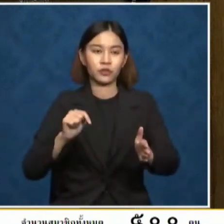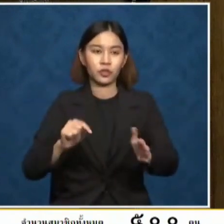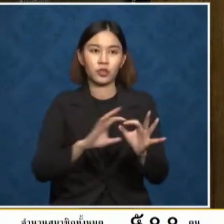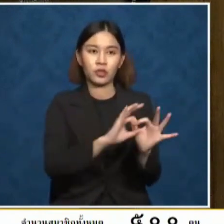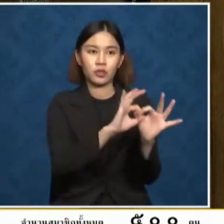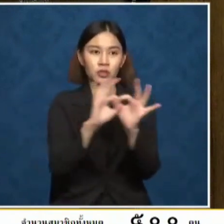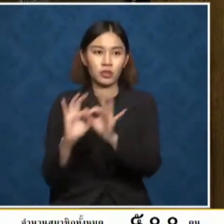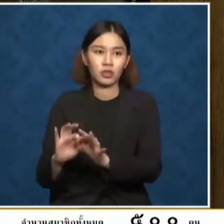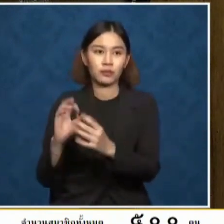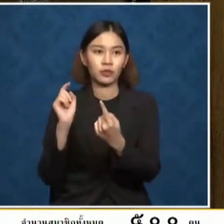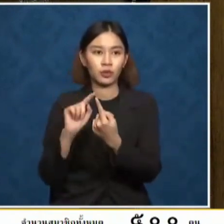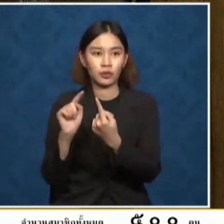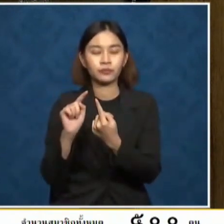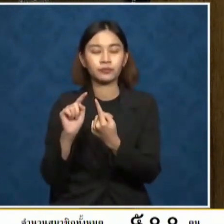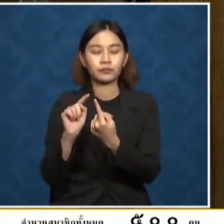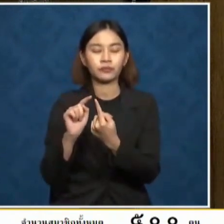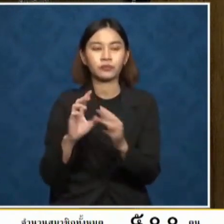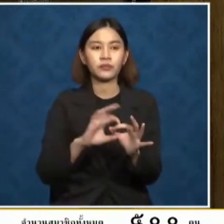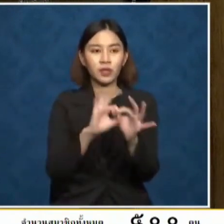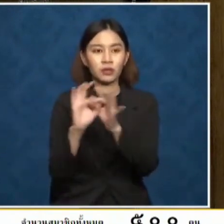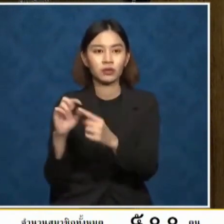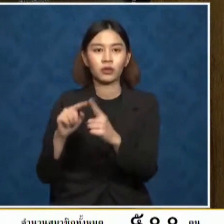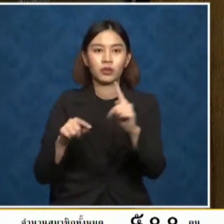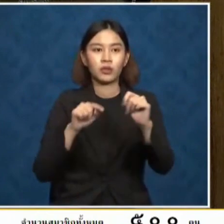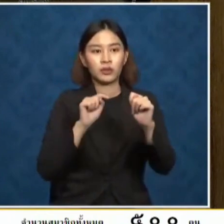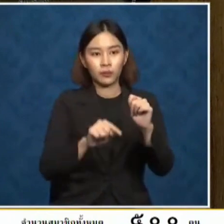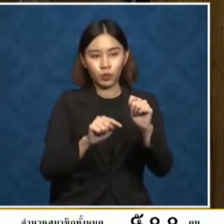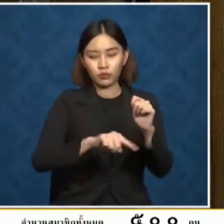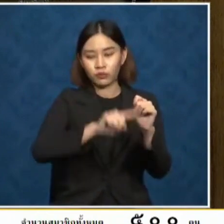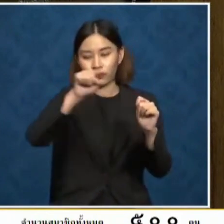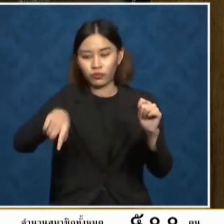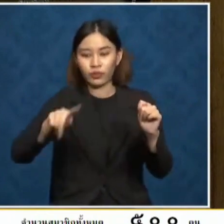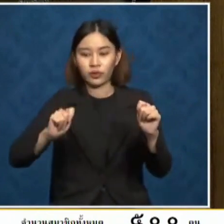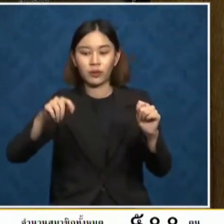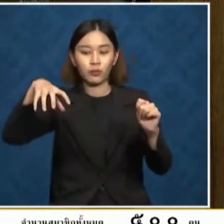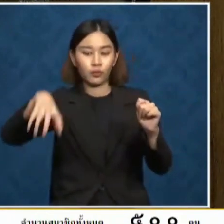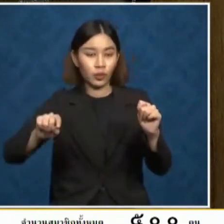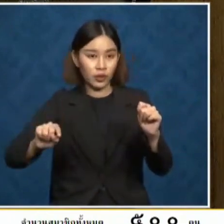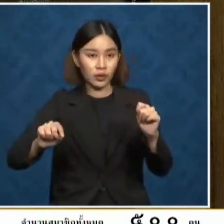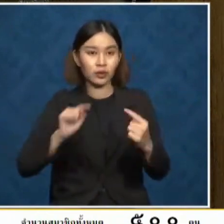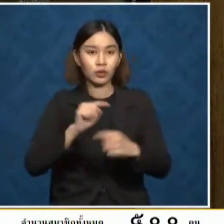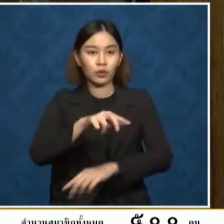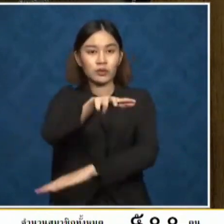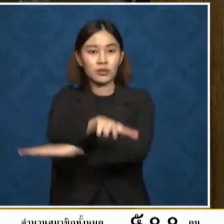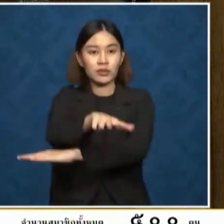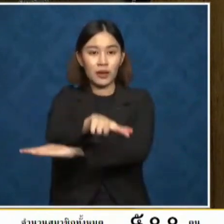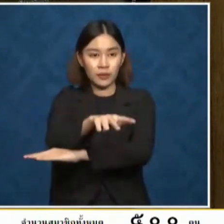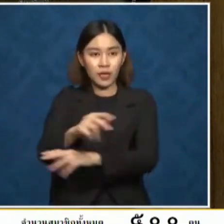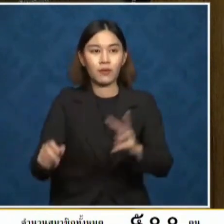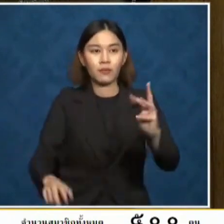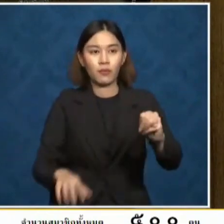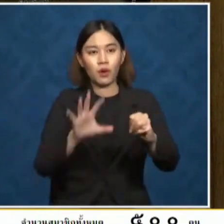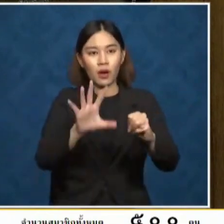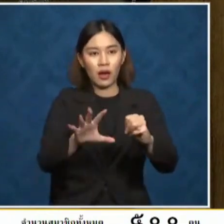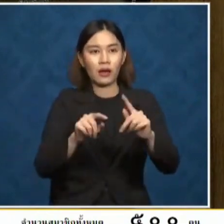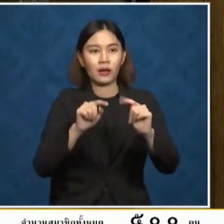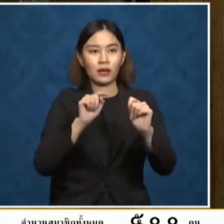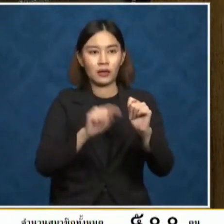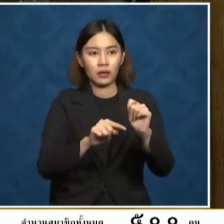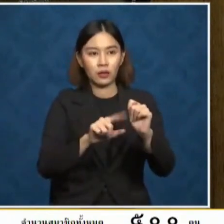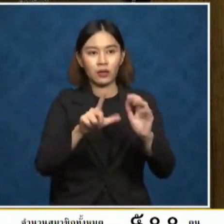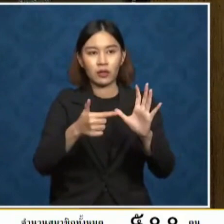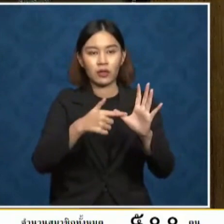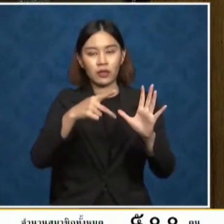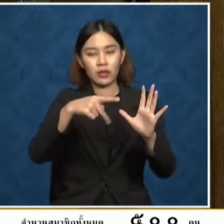เชื่อมต่อขออภัยค่ะเชื่อมต่อตำบลเพิ่มพูนทรัพย์กับตำบลลำพูนบริเวณสามแยกบ้านกอบแกบหมู่ที่ 5ตำบล